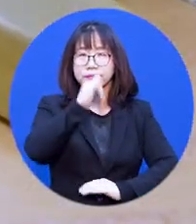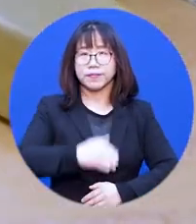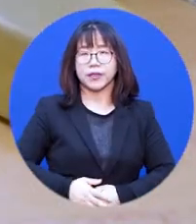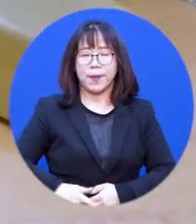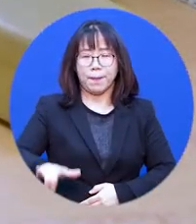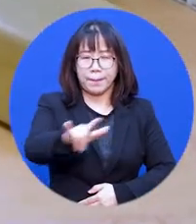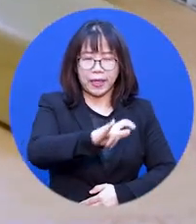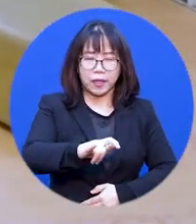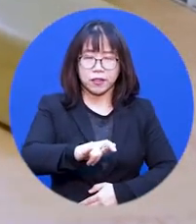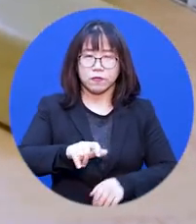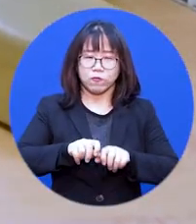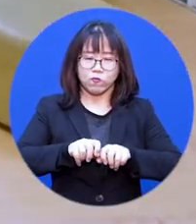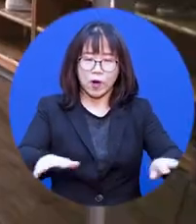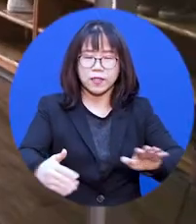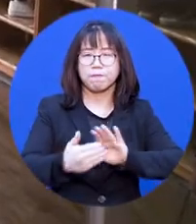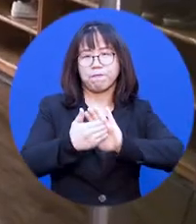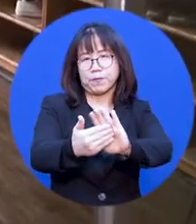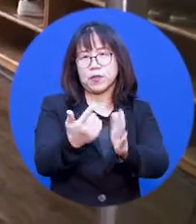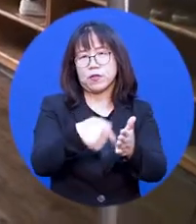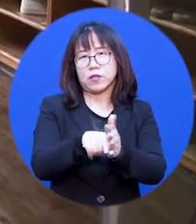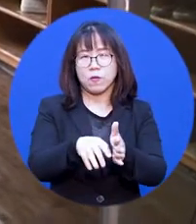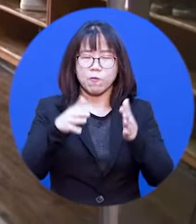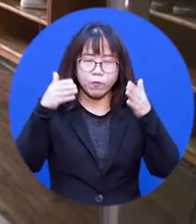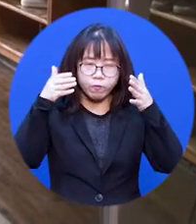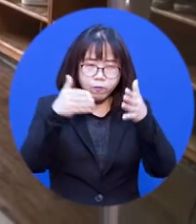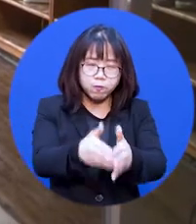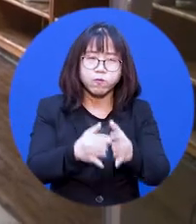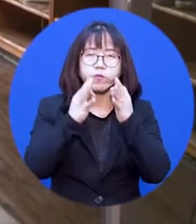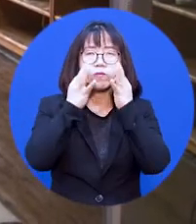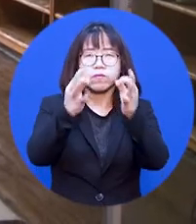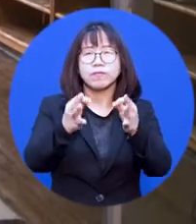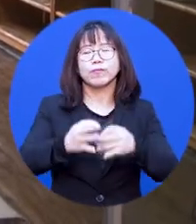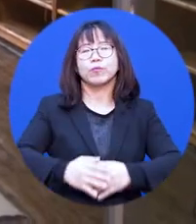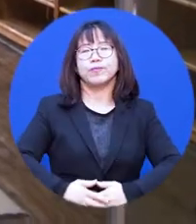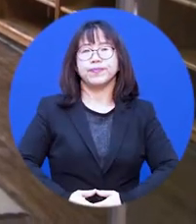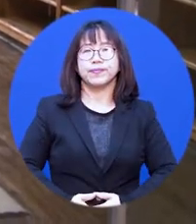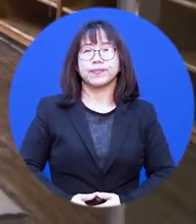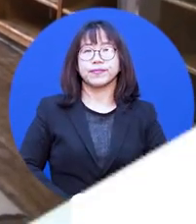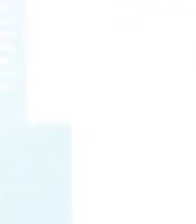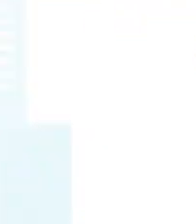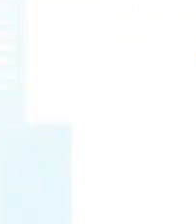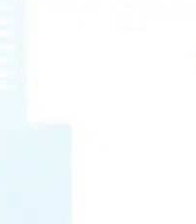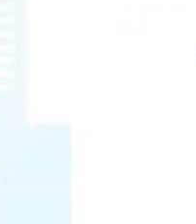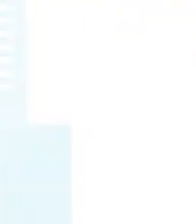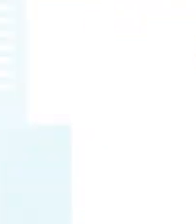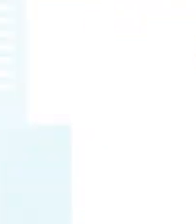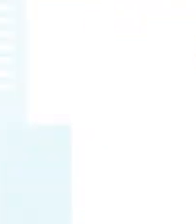실시하며 신종 코로나 바이러스 확산 방지를 위해 총력을 기울이고 있습니다.